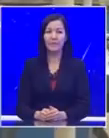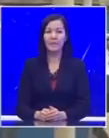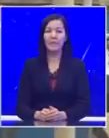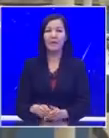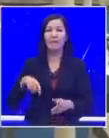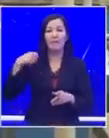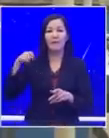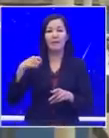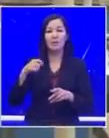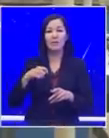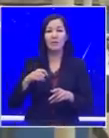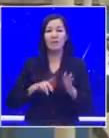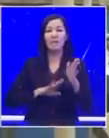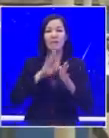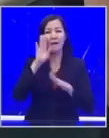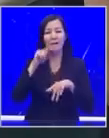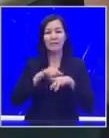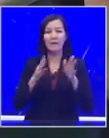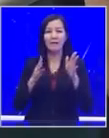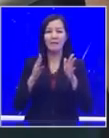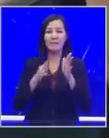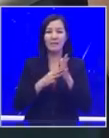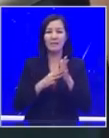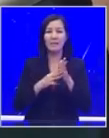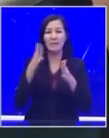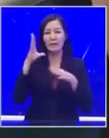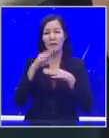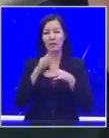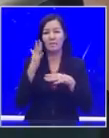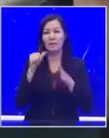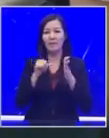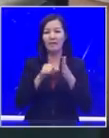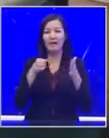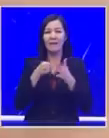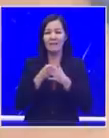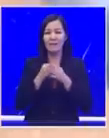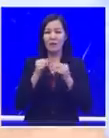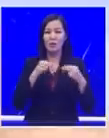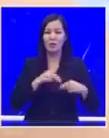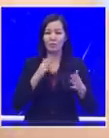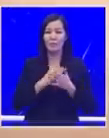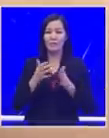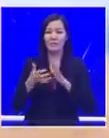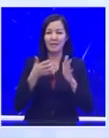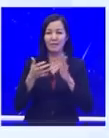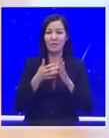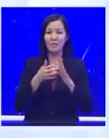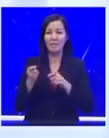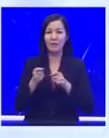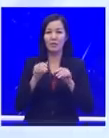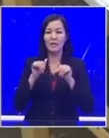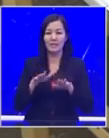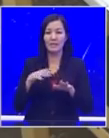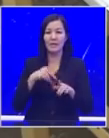Тігіншілер таңғы сағат 8-ден кешкі уақыт 5-6-ға дейін жұмыс істейді. Мұндай шешімді елдегі бетперде тапшылығын ескеріп, басшылық қабылдаған. Аз